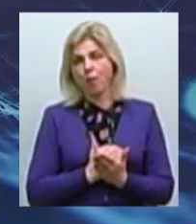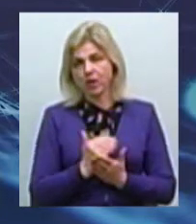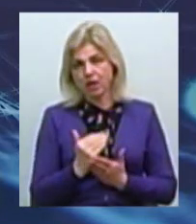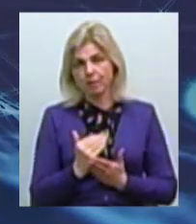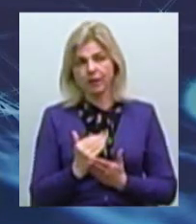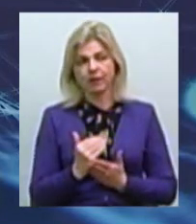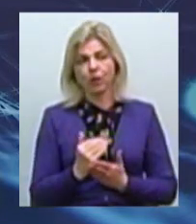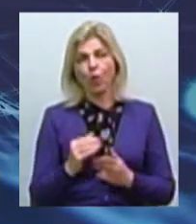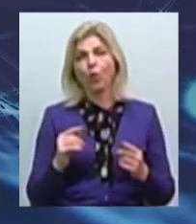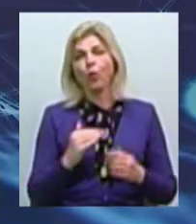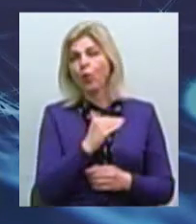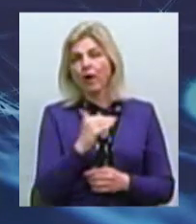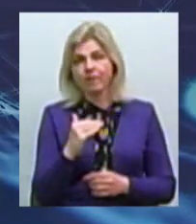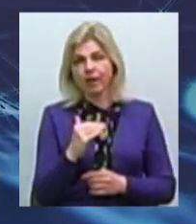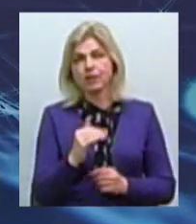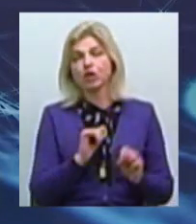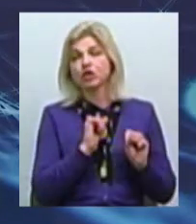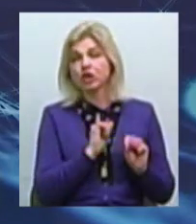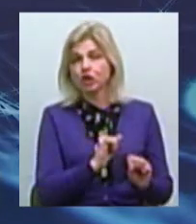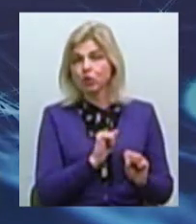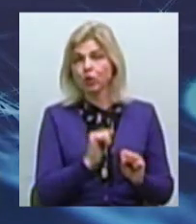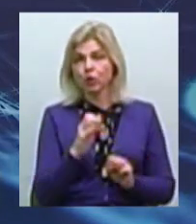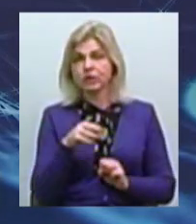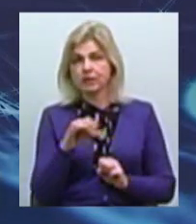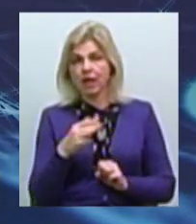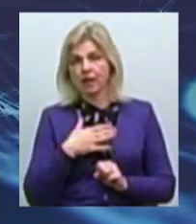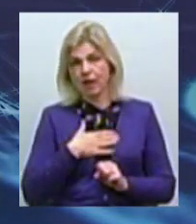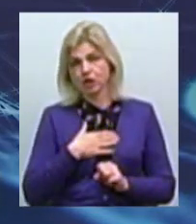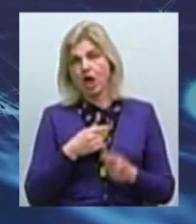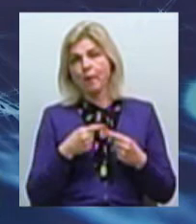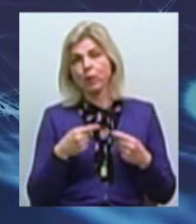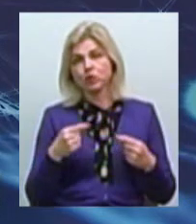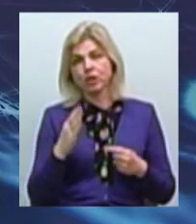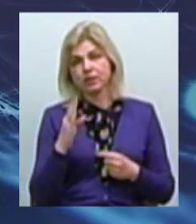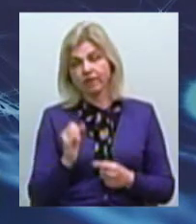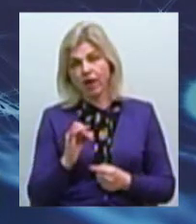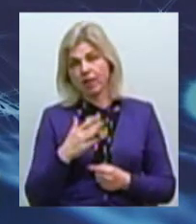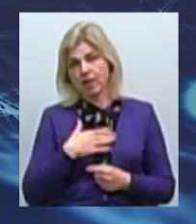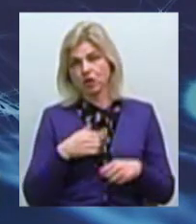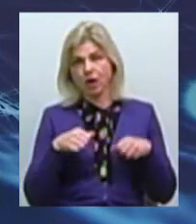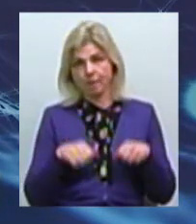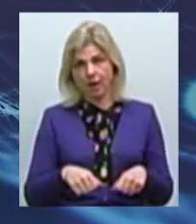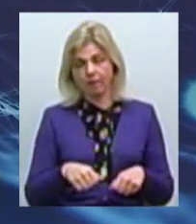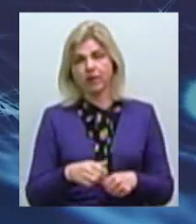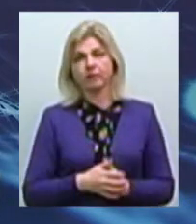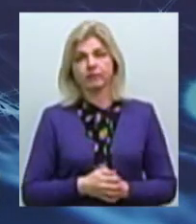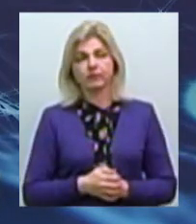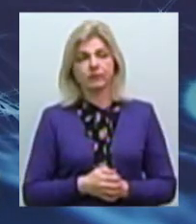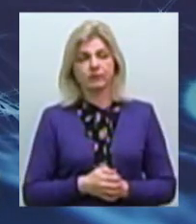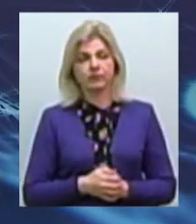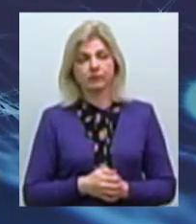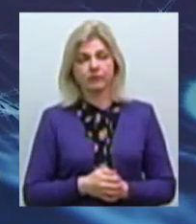уровень защищенности нашего имущества и наших прав идеала не будет